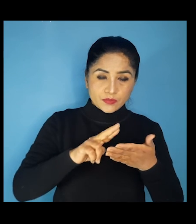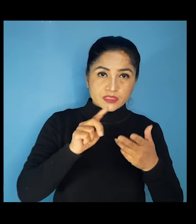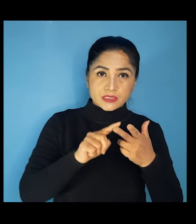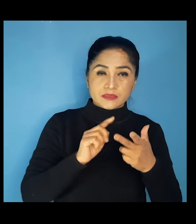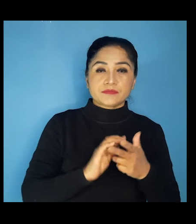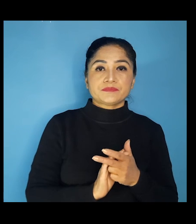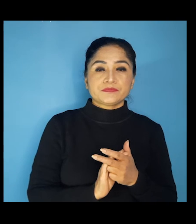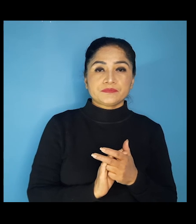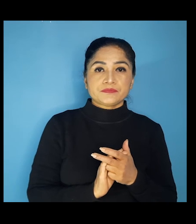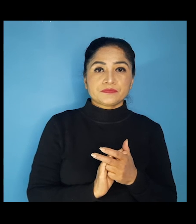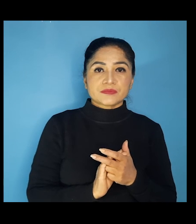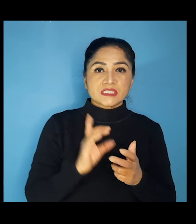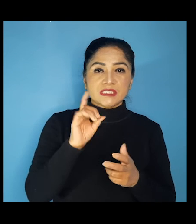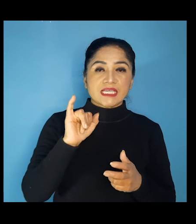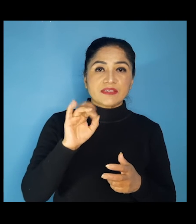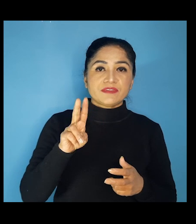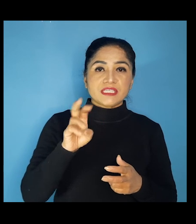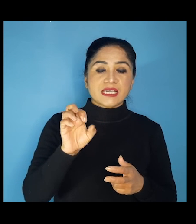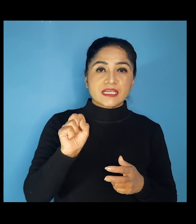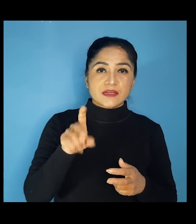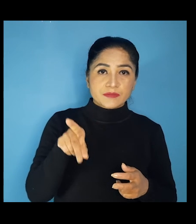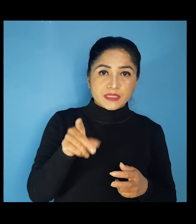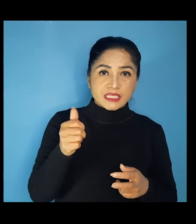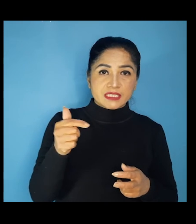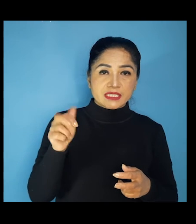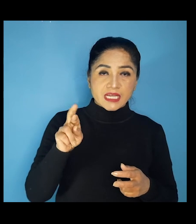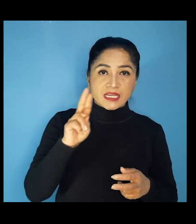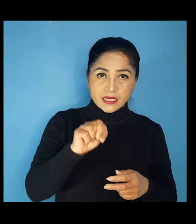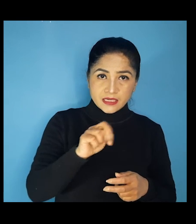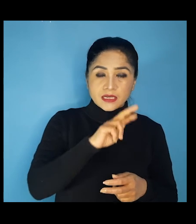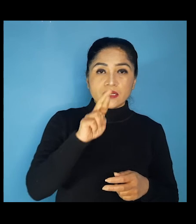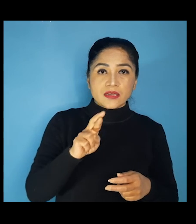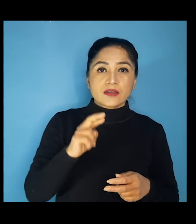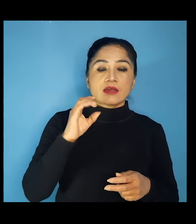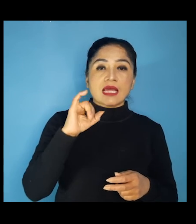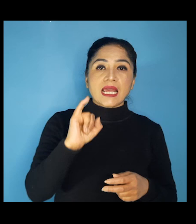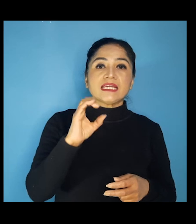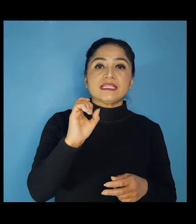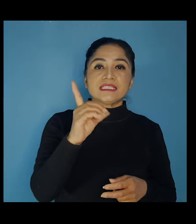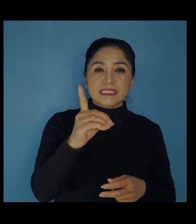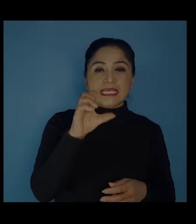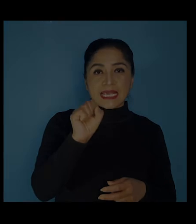School of Arts, Diverse Patterns, र द Institute for Development Studies.